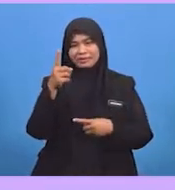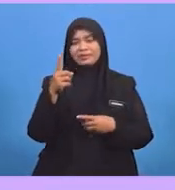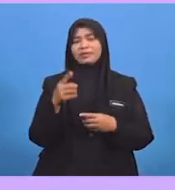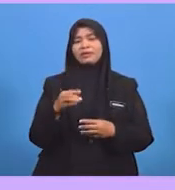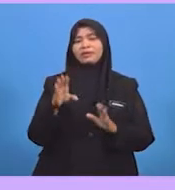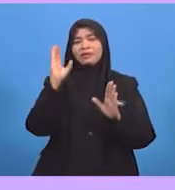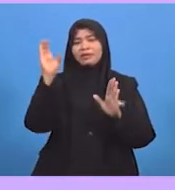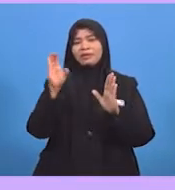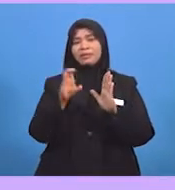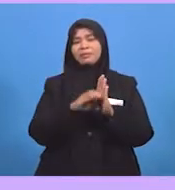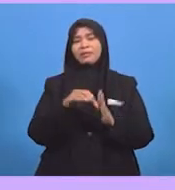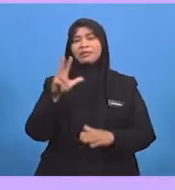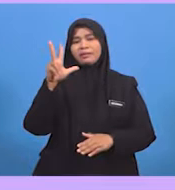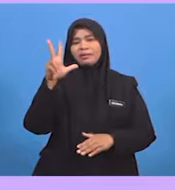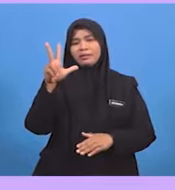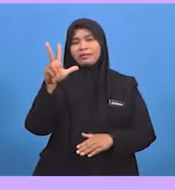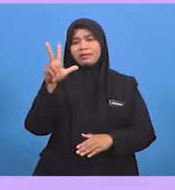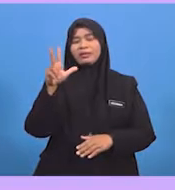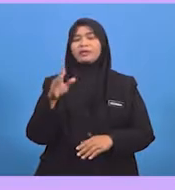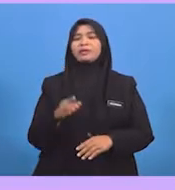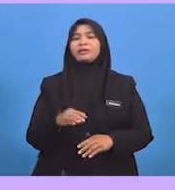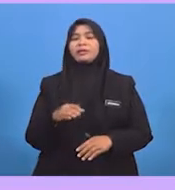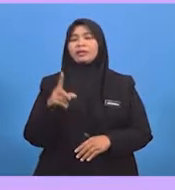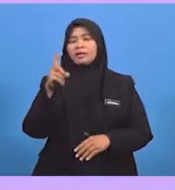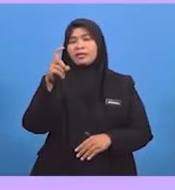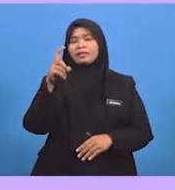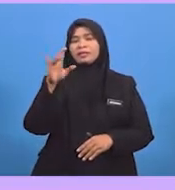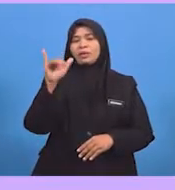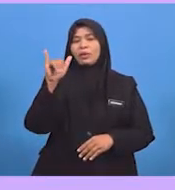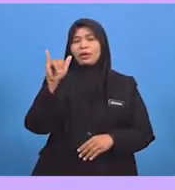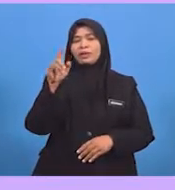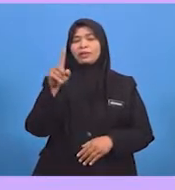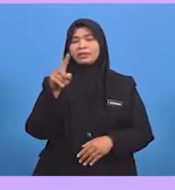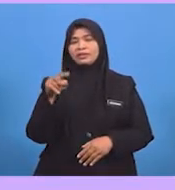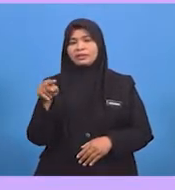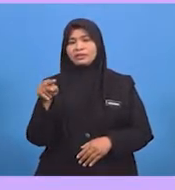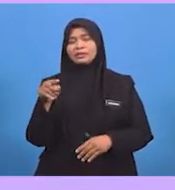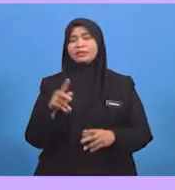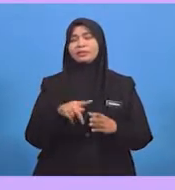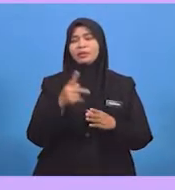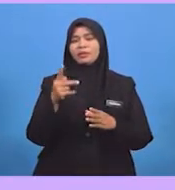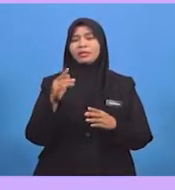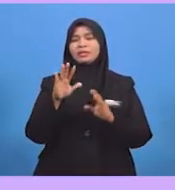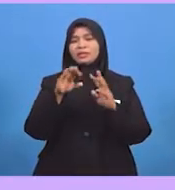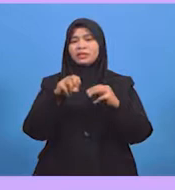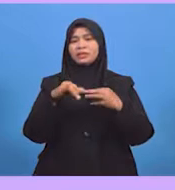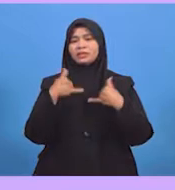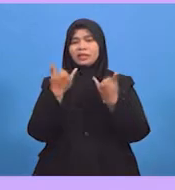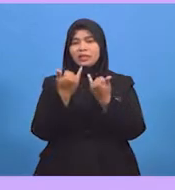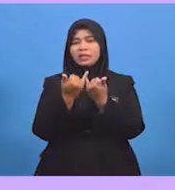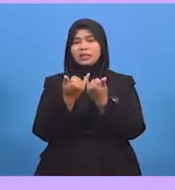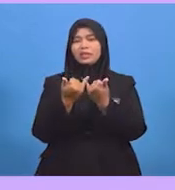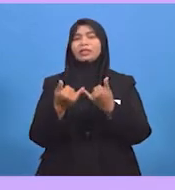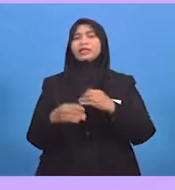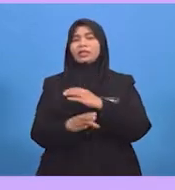Gambar ini pula adalah model baru kereta XYZ keluaran syarikat PQR dengan usaha sama